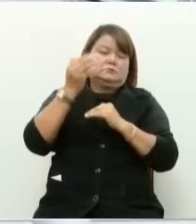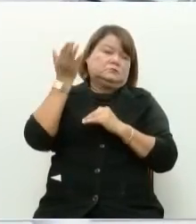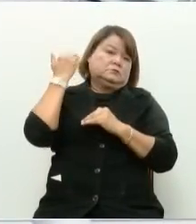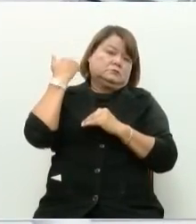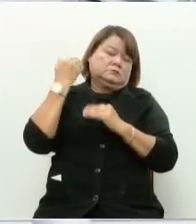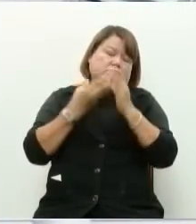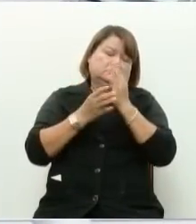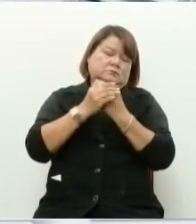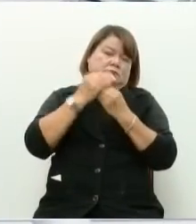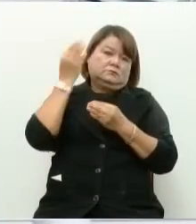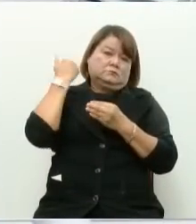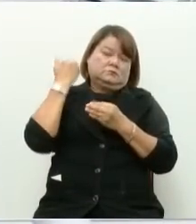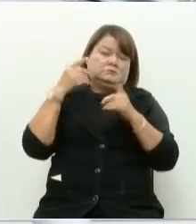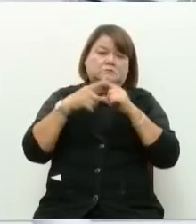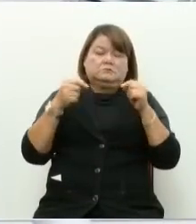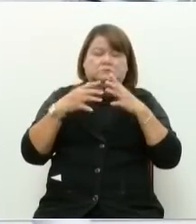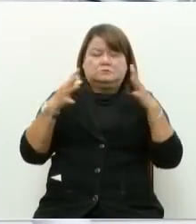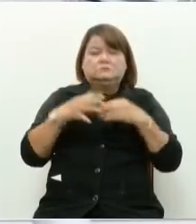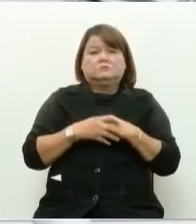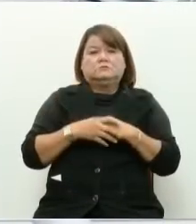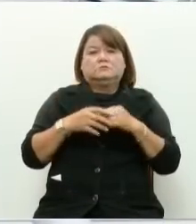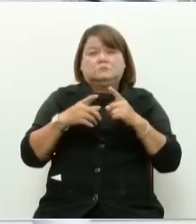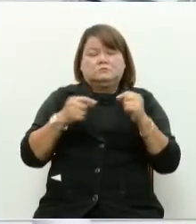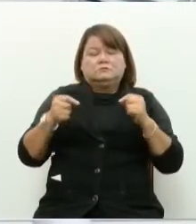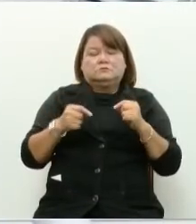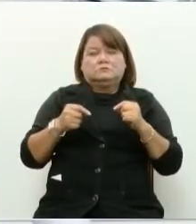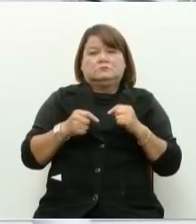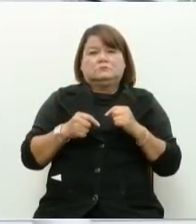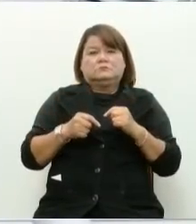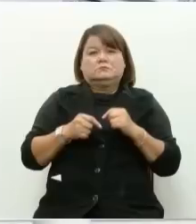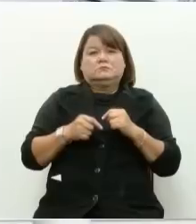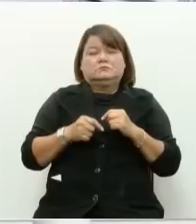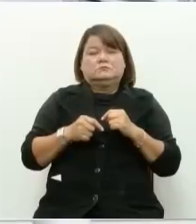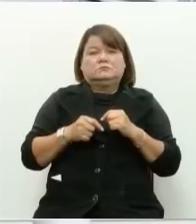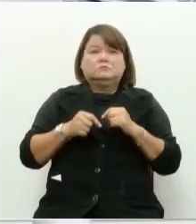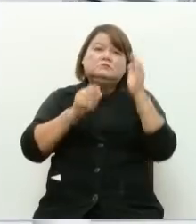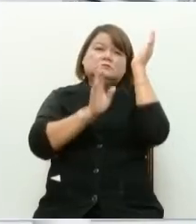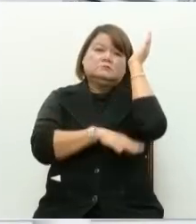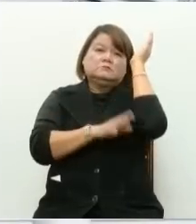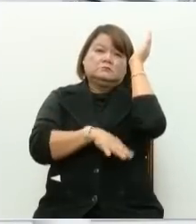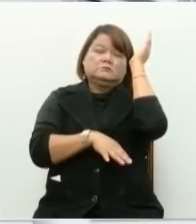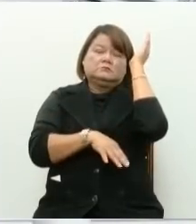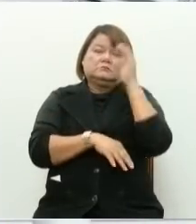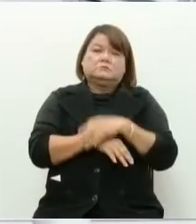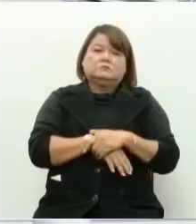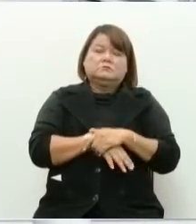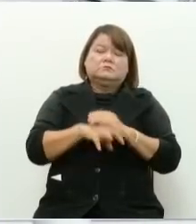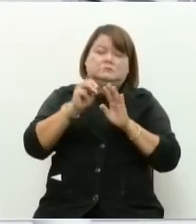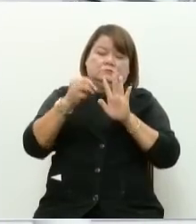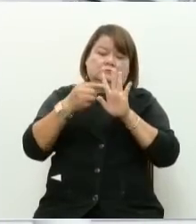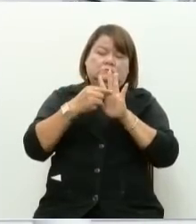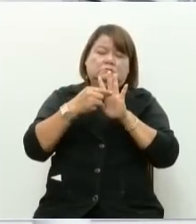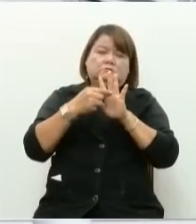เรามีเหตุการณ์เกิดขึ้นหลายเรื่องไม่ว่าจะเป็นเหตุการณ์ที่ทางภาคใต้ที่มูโนะนะครับซึ่ง